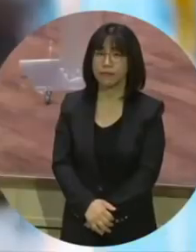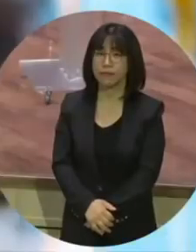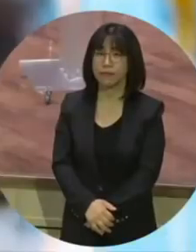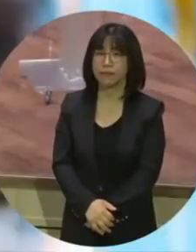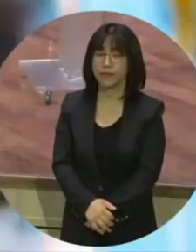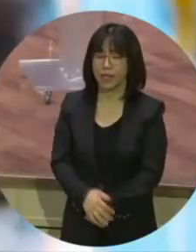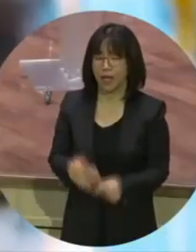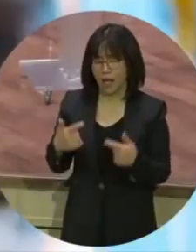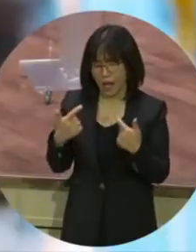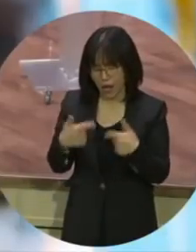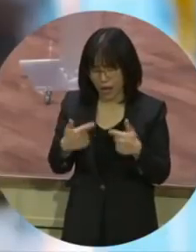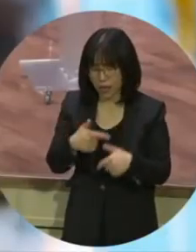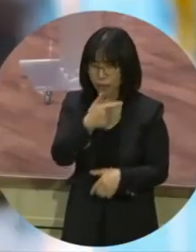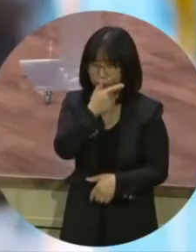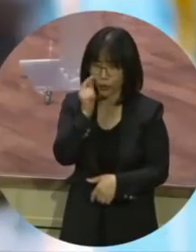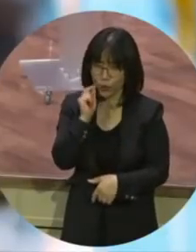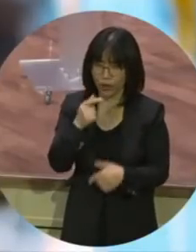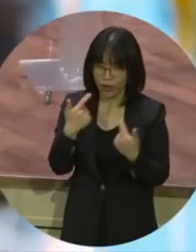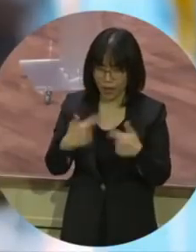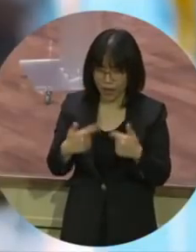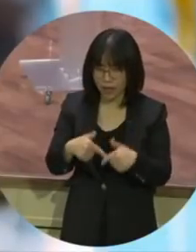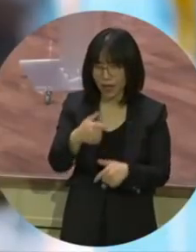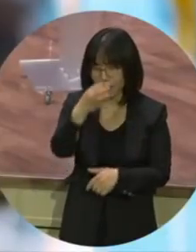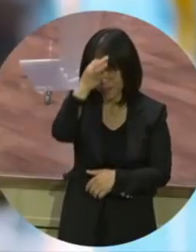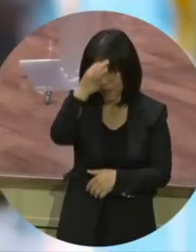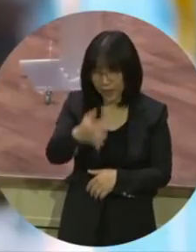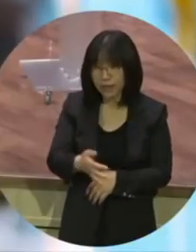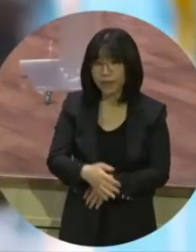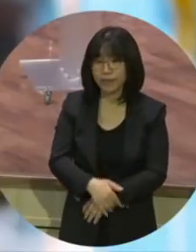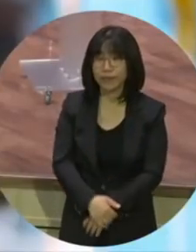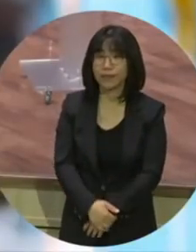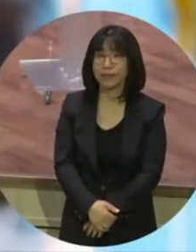항상 내가 부족하고 항상 미안해요. 나한테는.